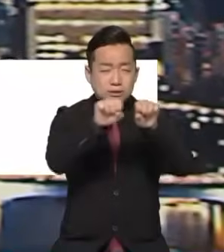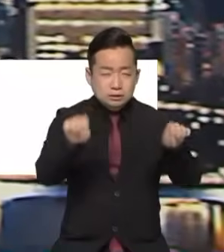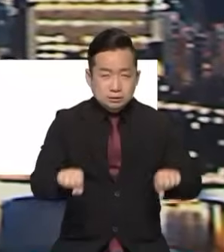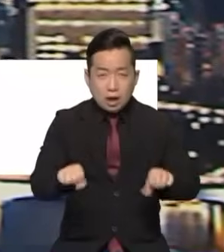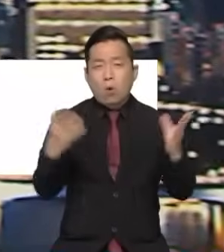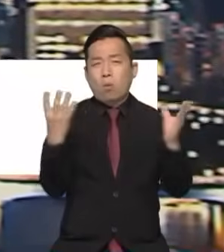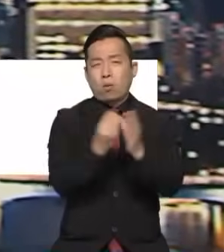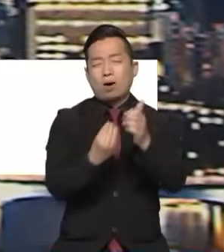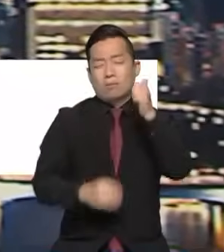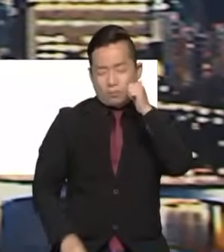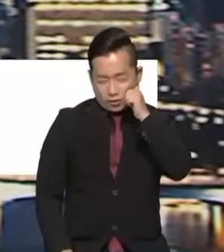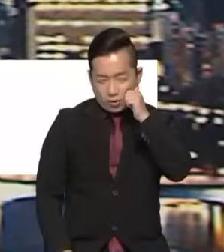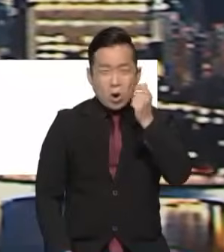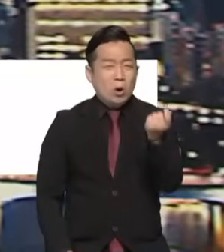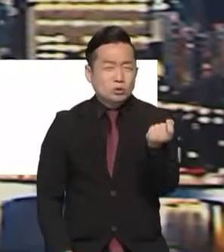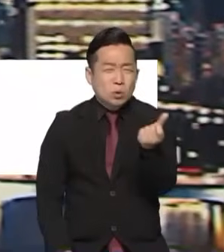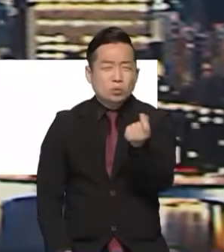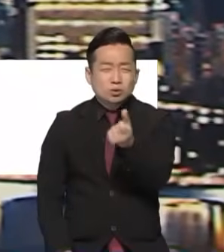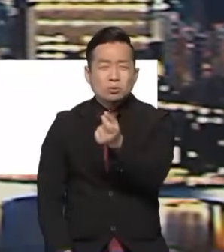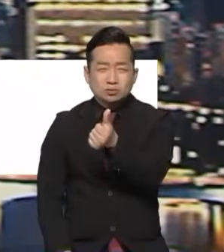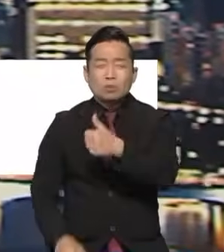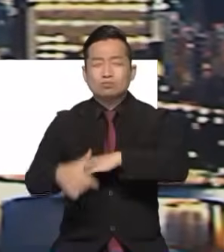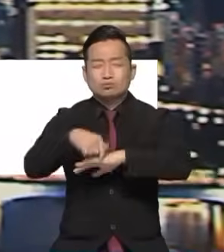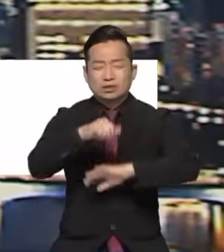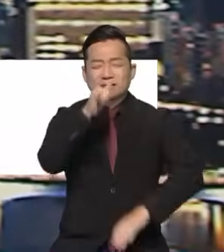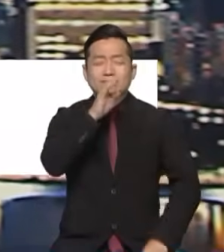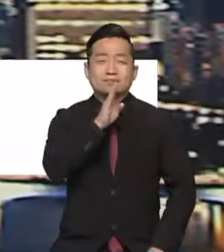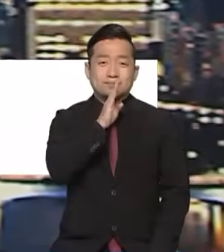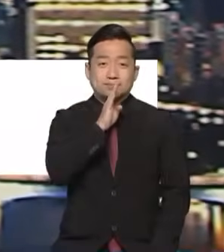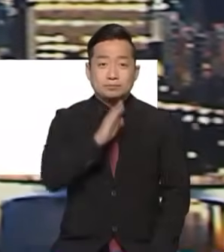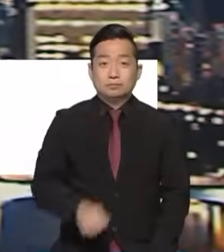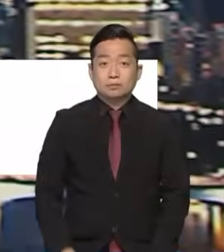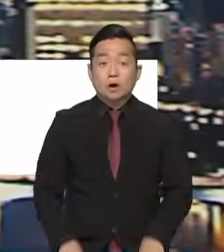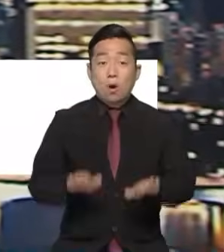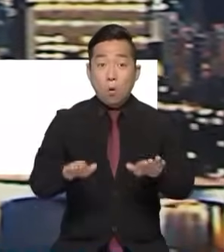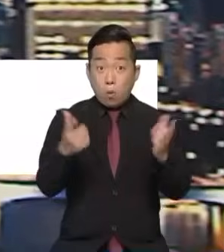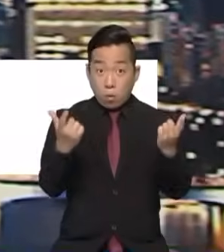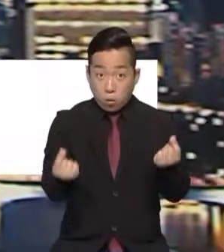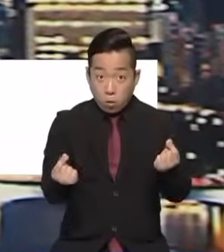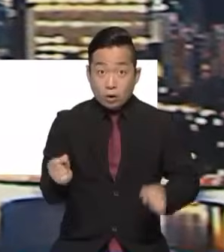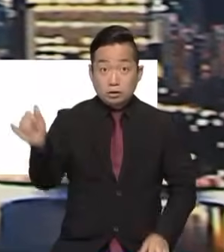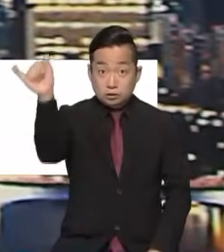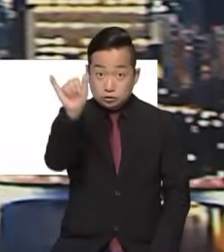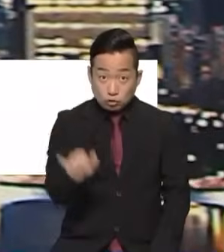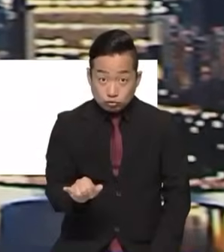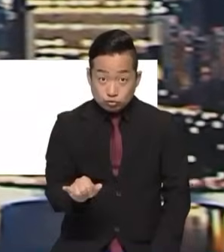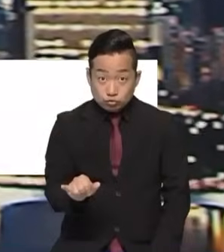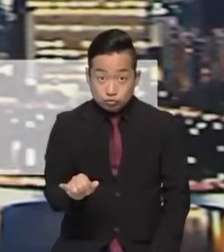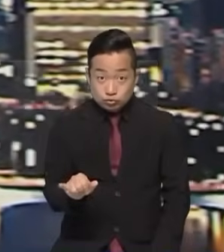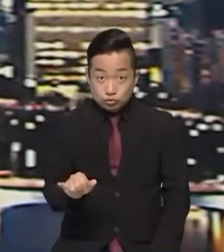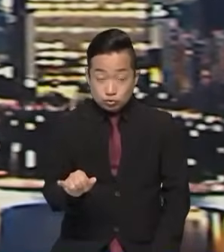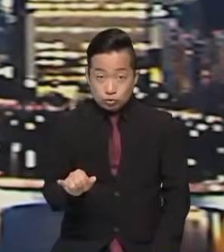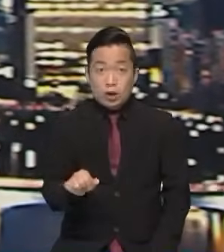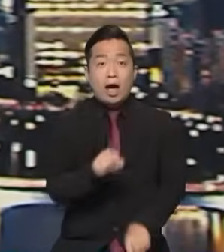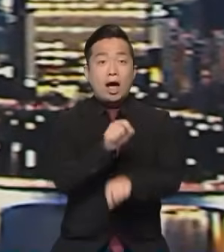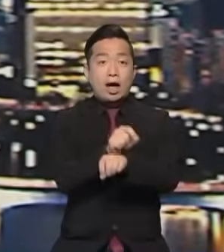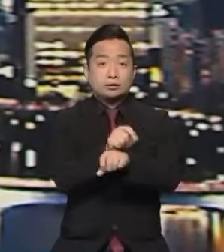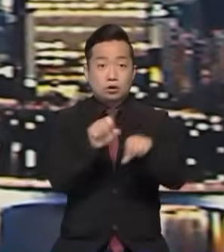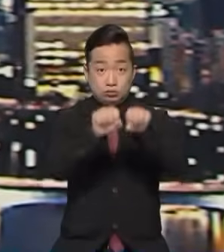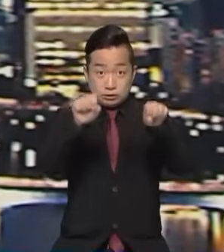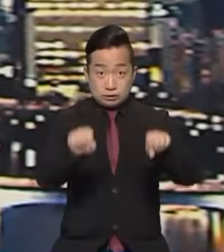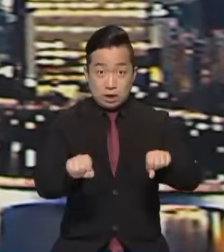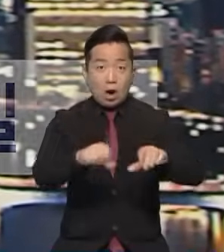수는 없잖아요. 그렇죠? 자잘한 오류들은 사실 어느 정도 있었습니다. 네. 그런데 오늘처럼 이렇게 전 국민을 대상으로 종합행정 시스템